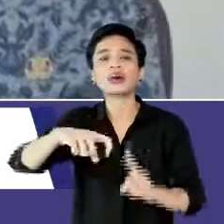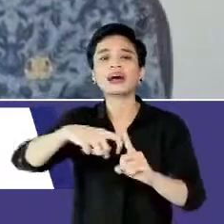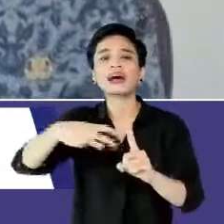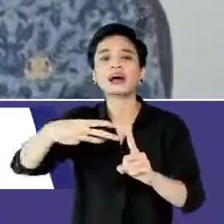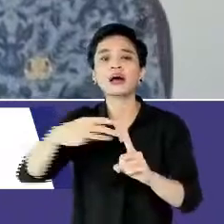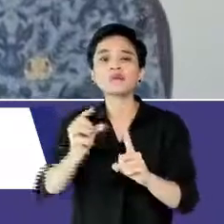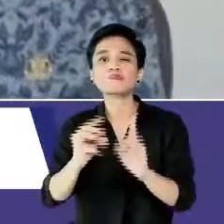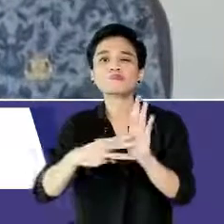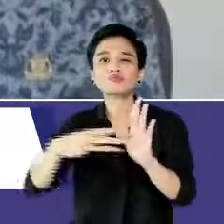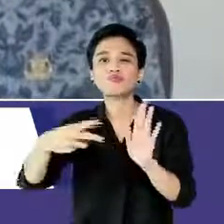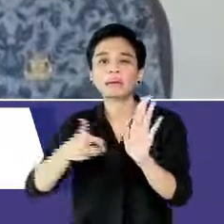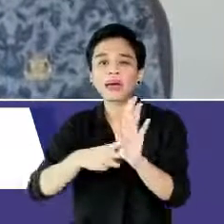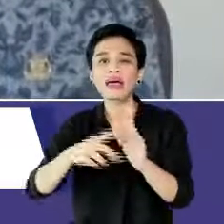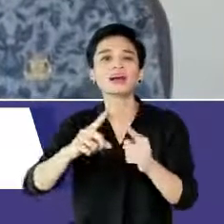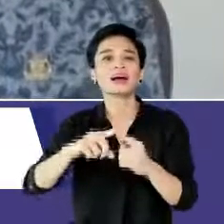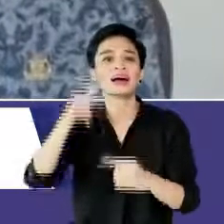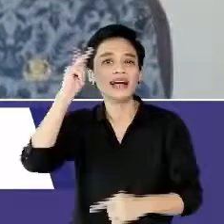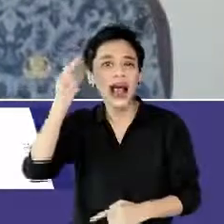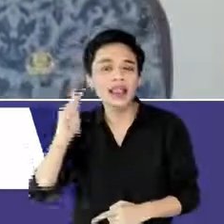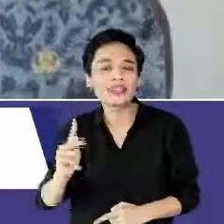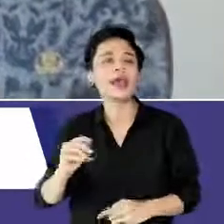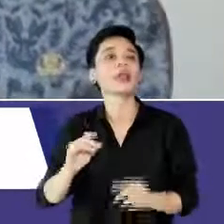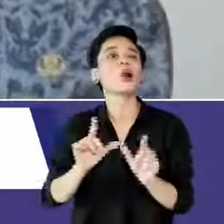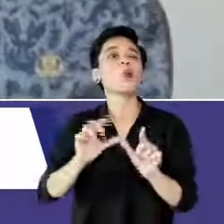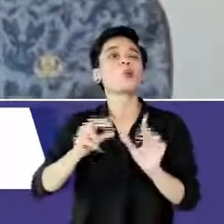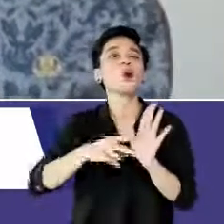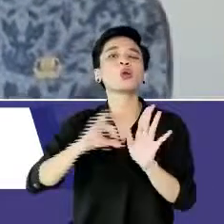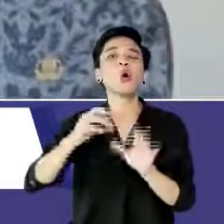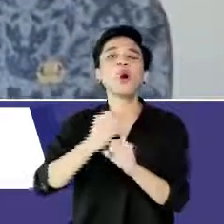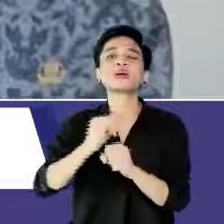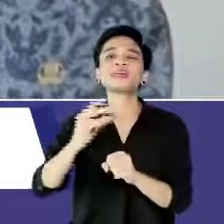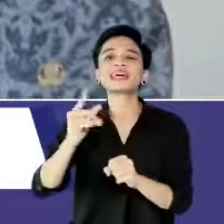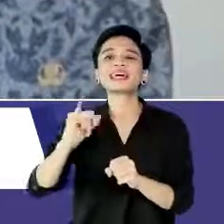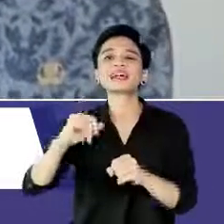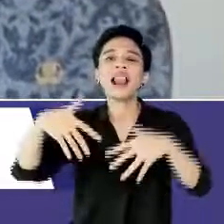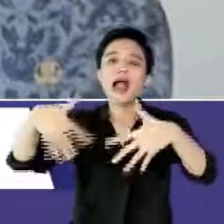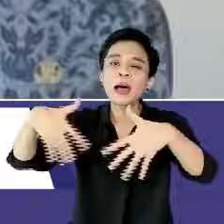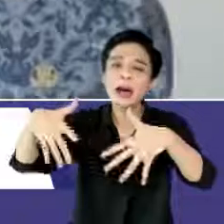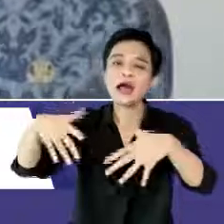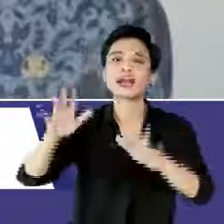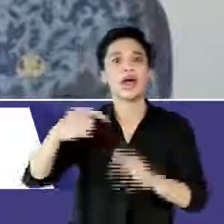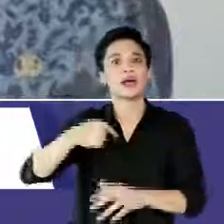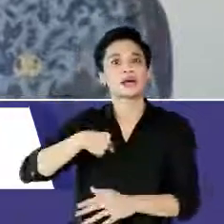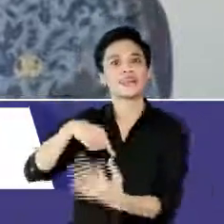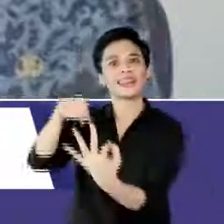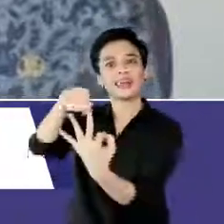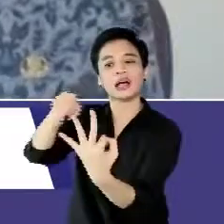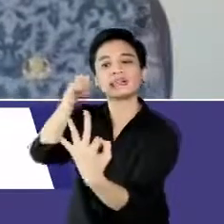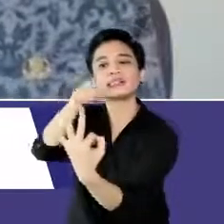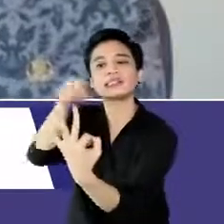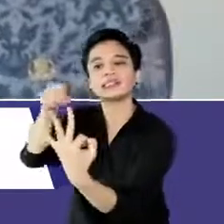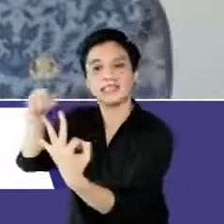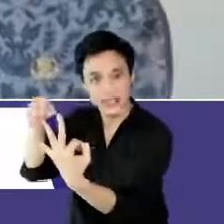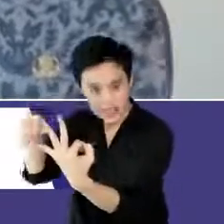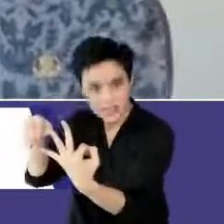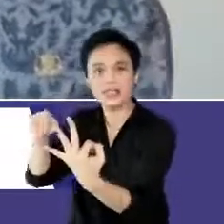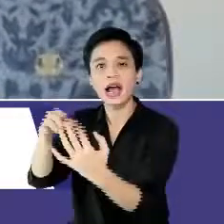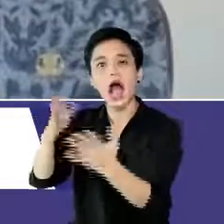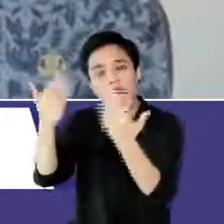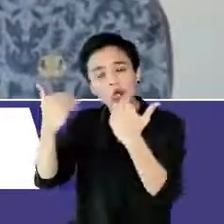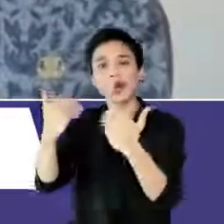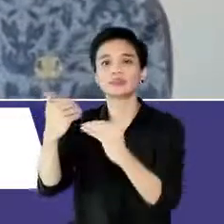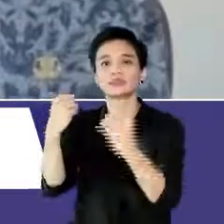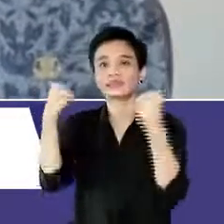Kebumen Klaten Magelang penuh kiri Banjar kita ingatan tetap melakukan operasi penegakan